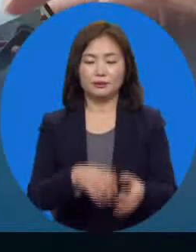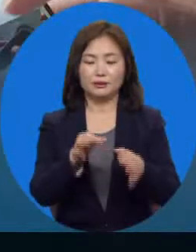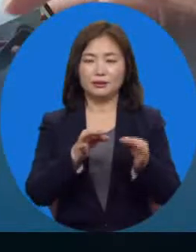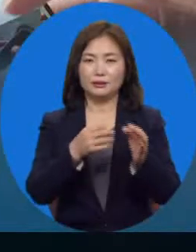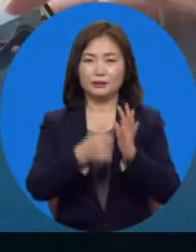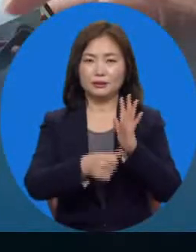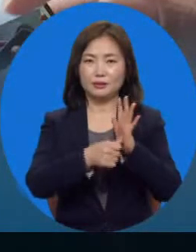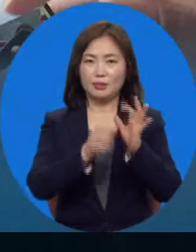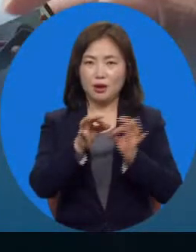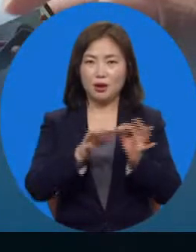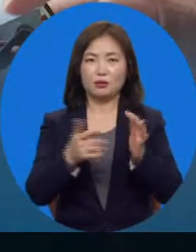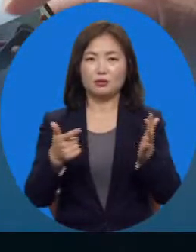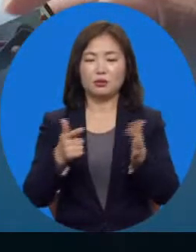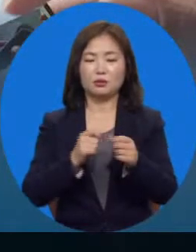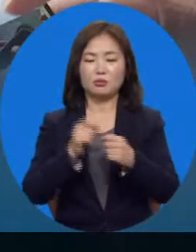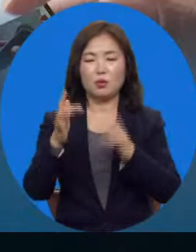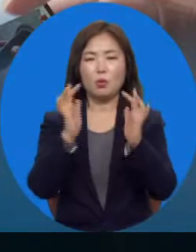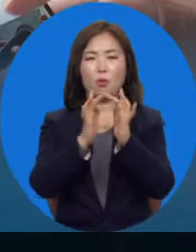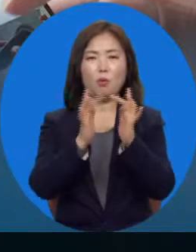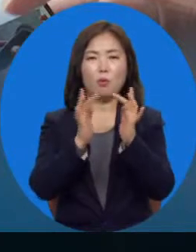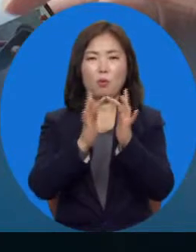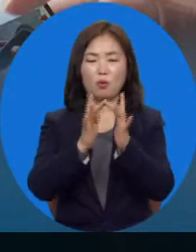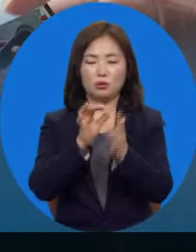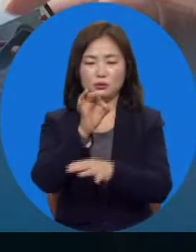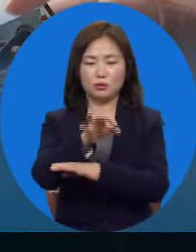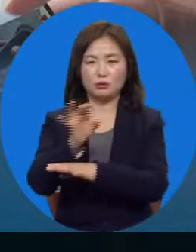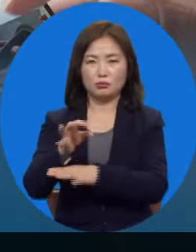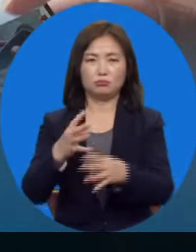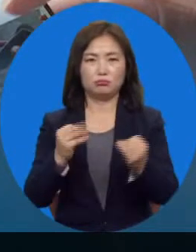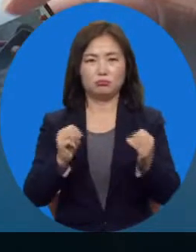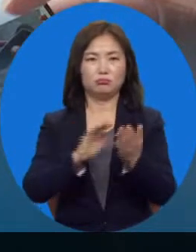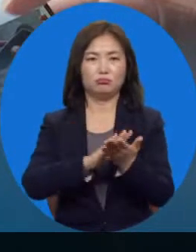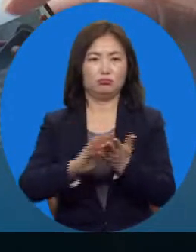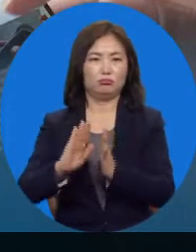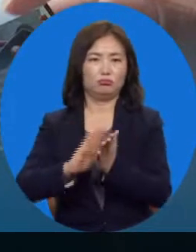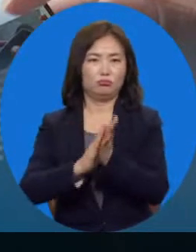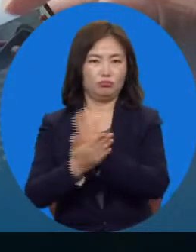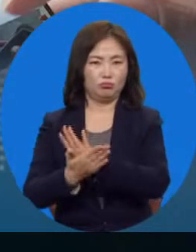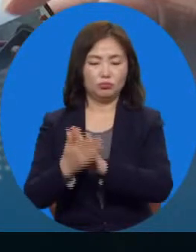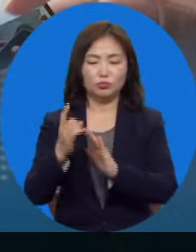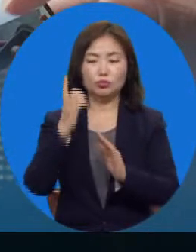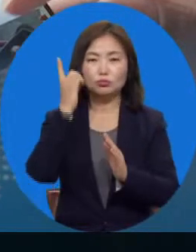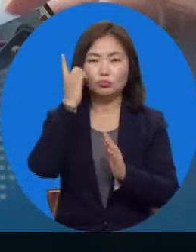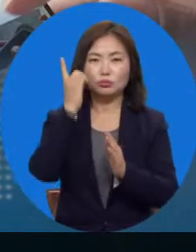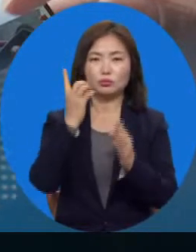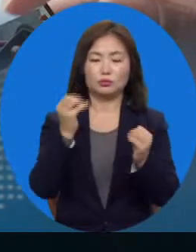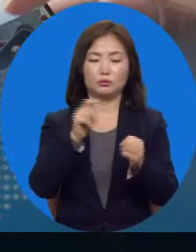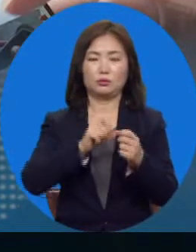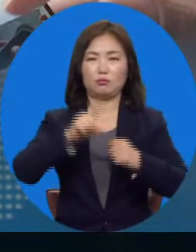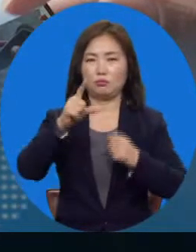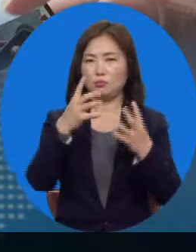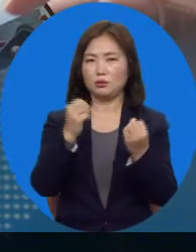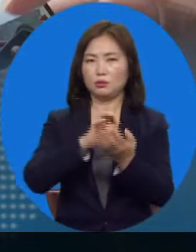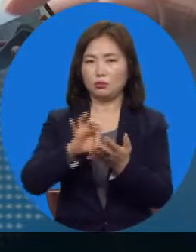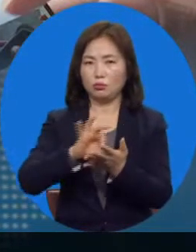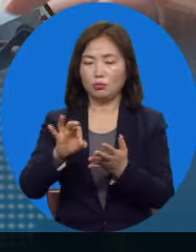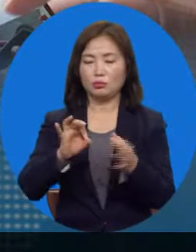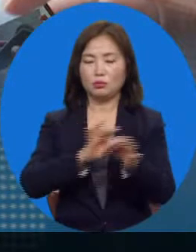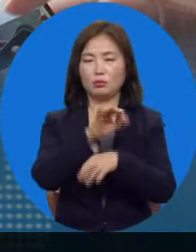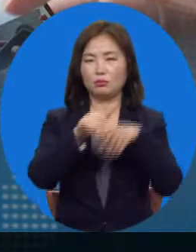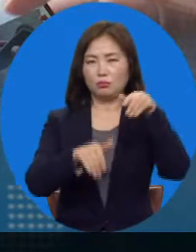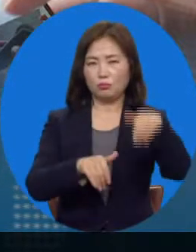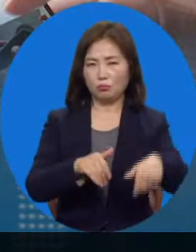이제는 장보기도 쇼핑도 거의 모든 걸 온라인으로 하는 시대가 됐습니다. 그중에서도 모바일이 대세가 됐고